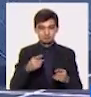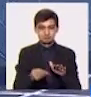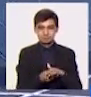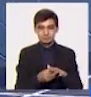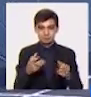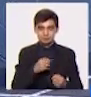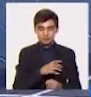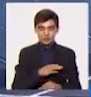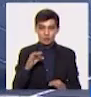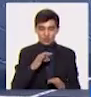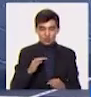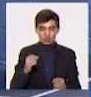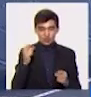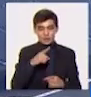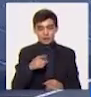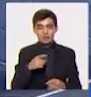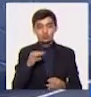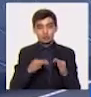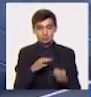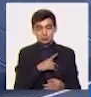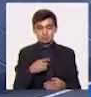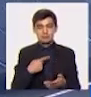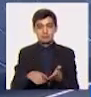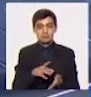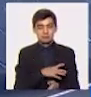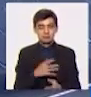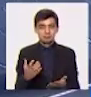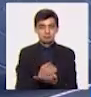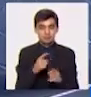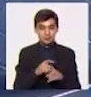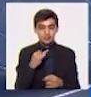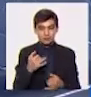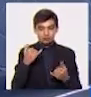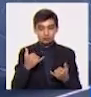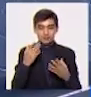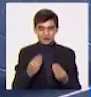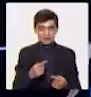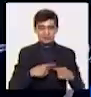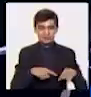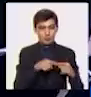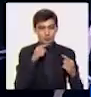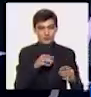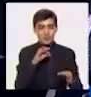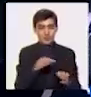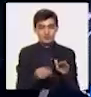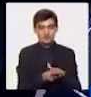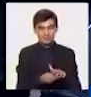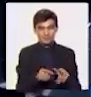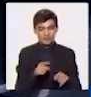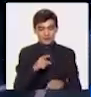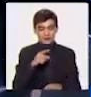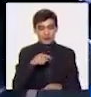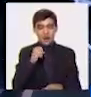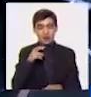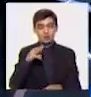ұсталып, артынан тергеуден құтылып кеткен болатын. Бұл жолы жемқорлыққа қарсы іс-қимыл агенттігінің өкілдері Ақтөбе аймағының